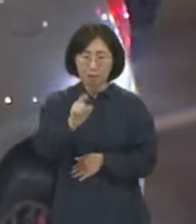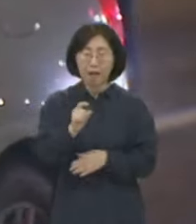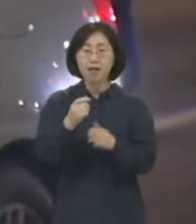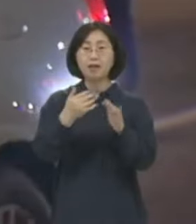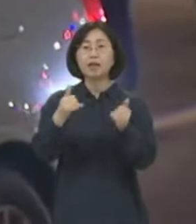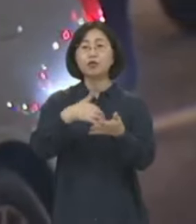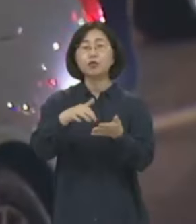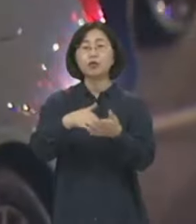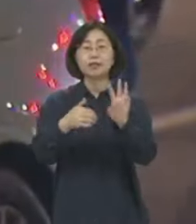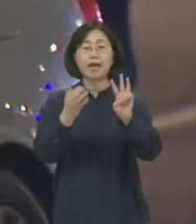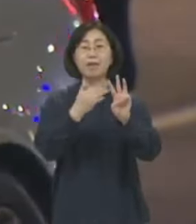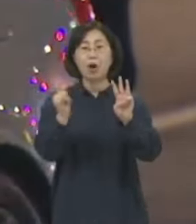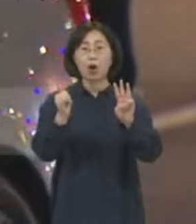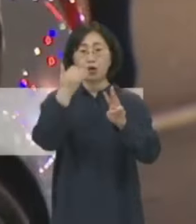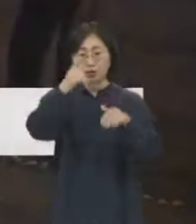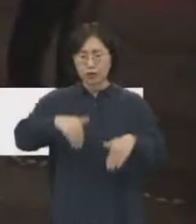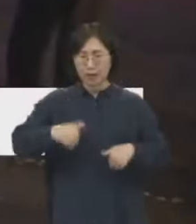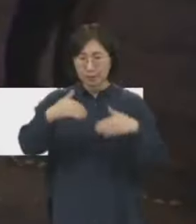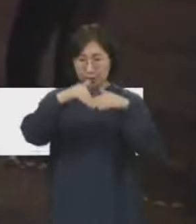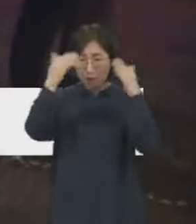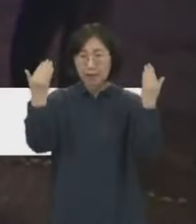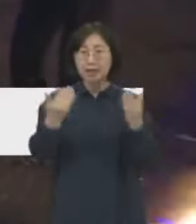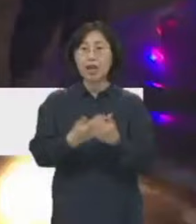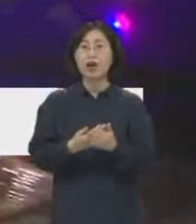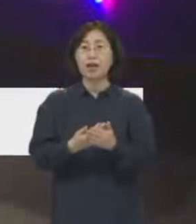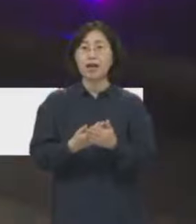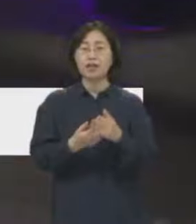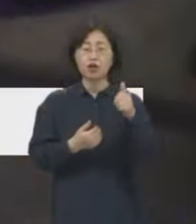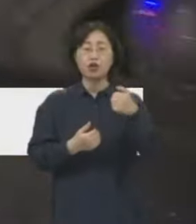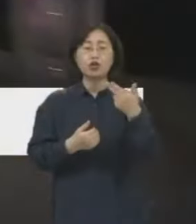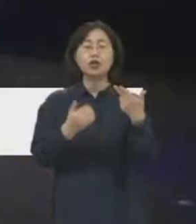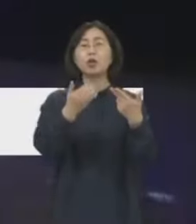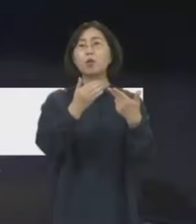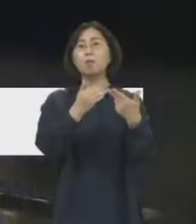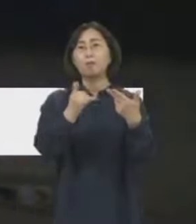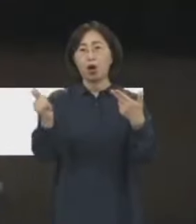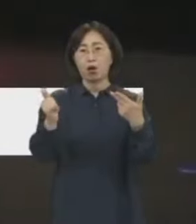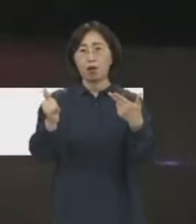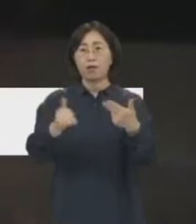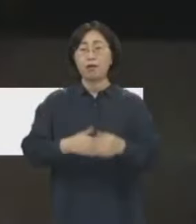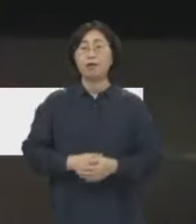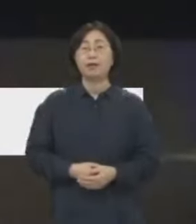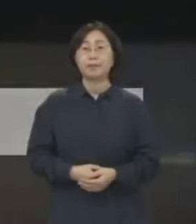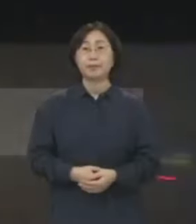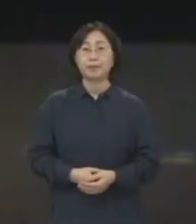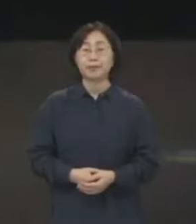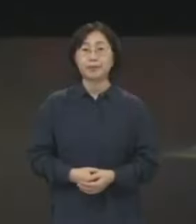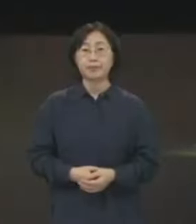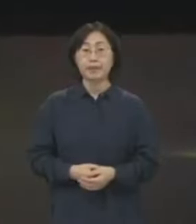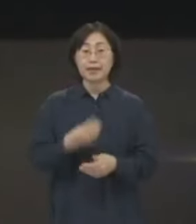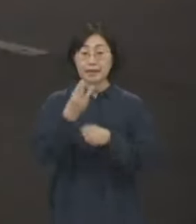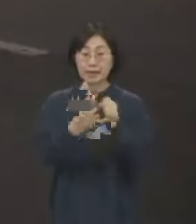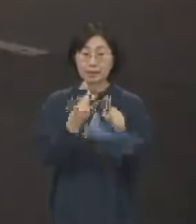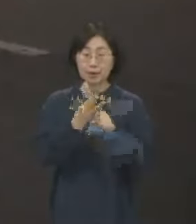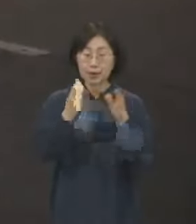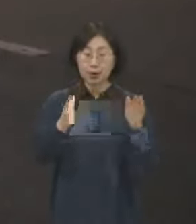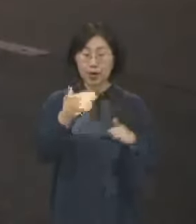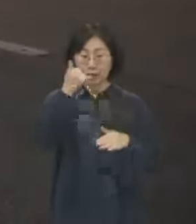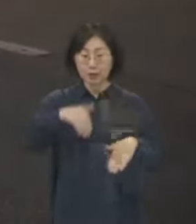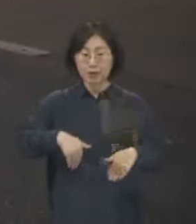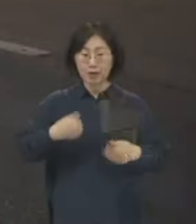3명. 충남 지역 전체로는 57명의 음주운전자가 적발됐습니다. 최근 3년간